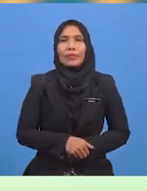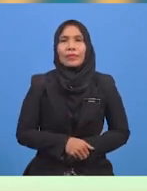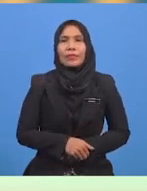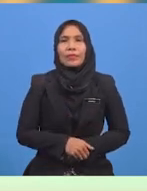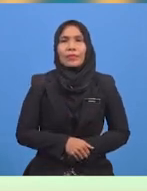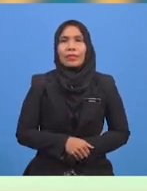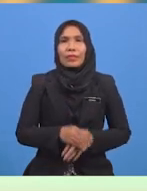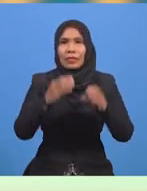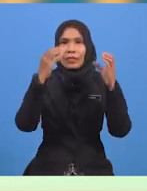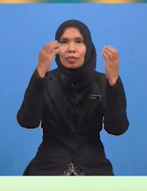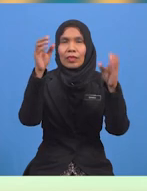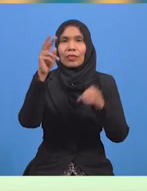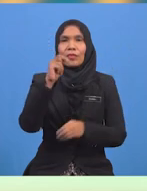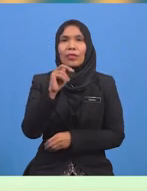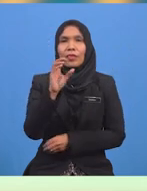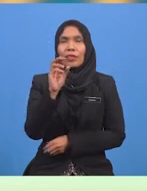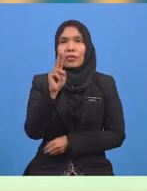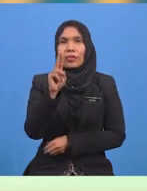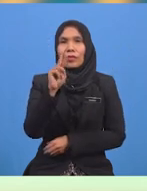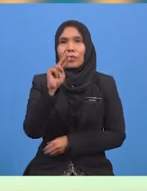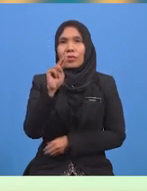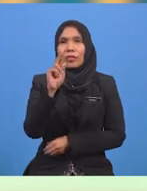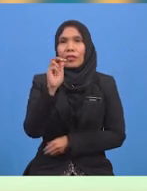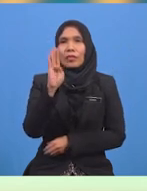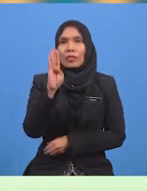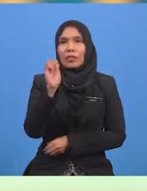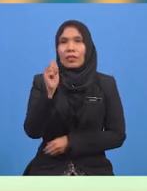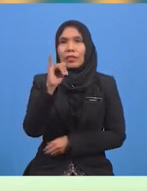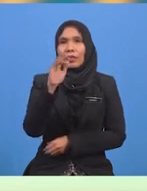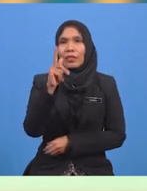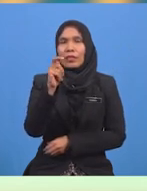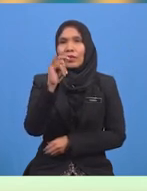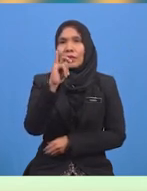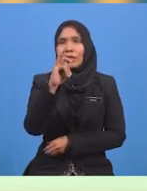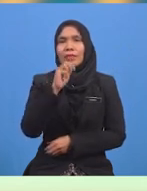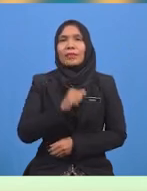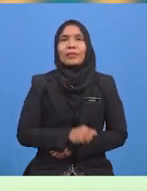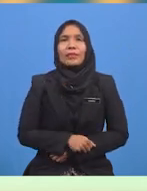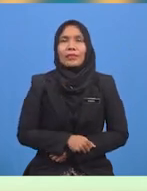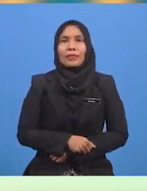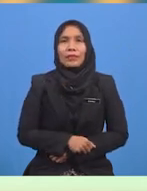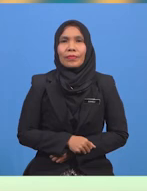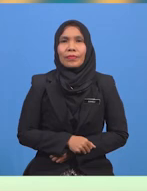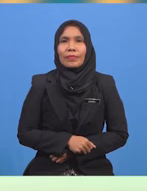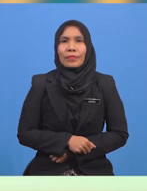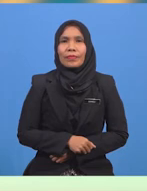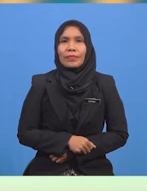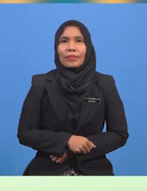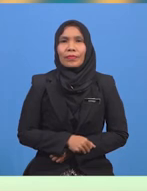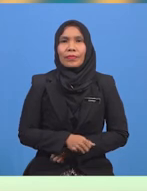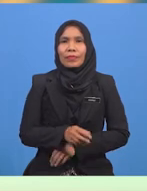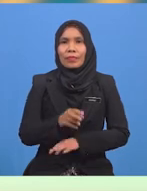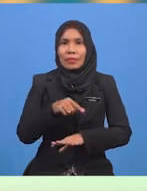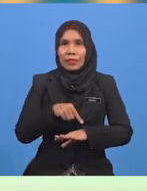Saya, Cikgu Nurbaiti binti Ahmad Zaki dari SMK Siaran Mas Sungai Buloh. Pada